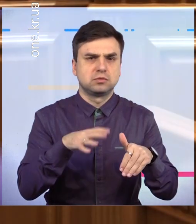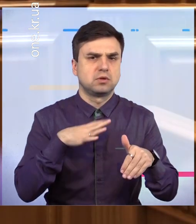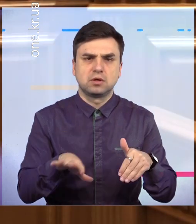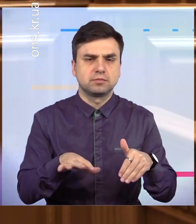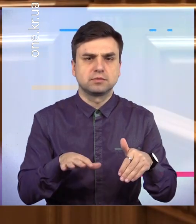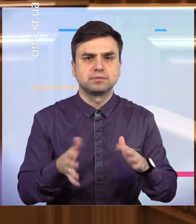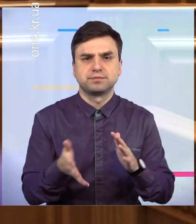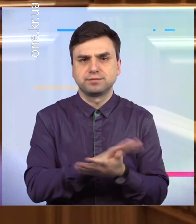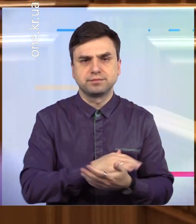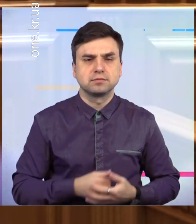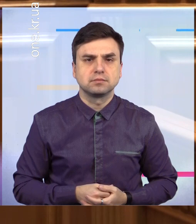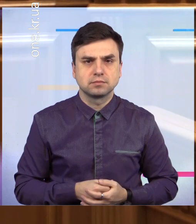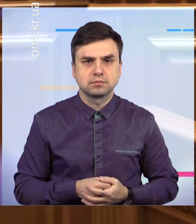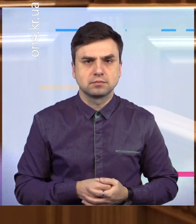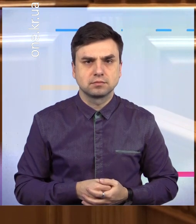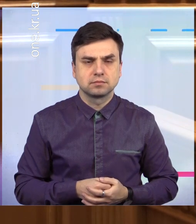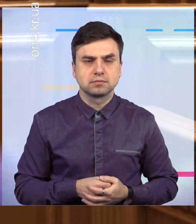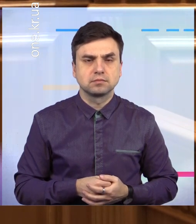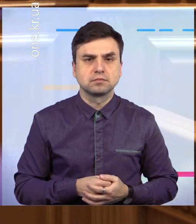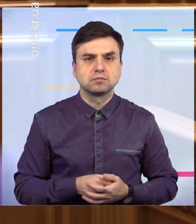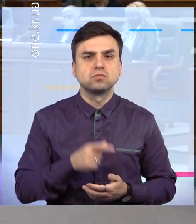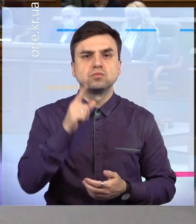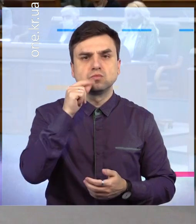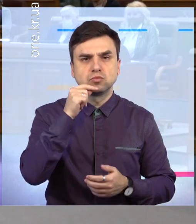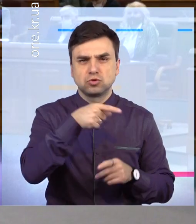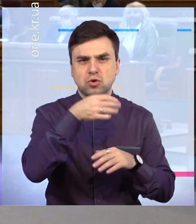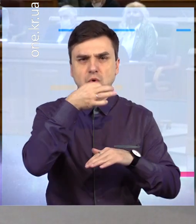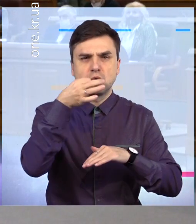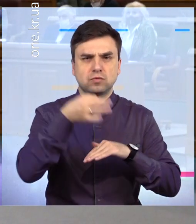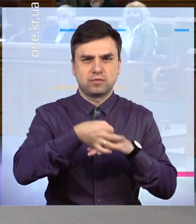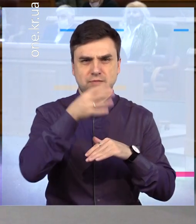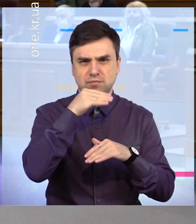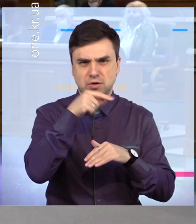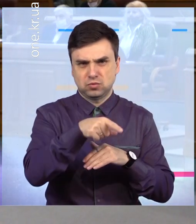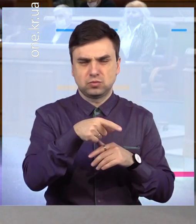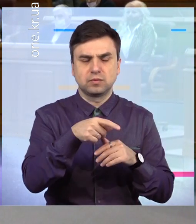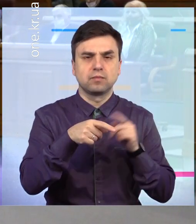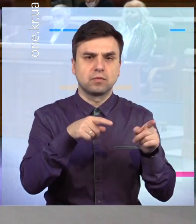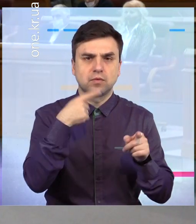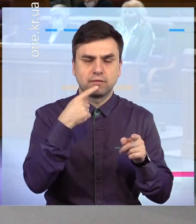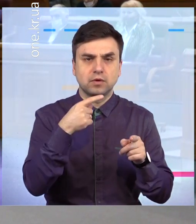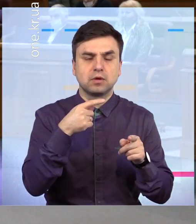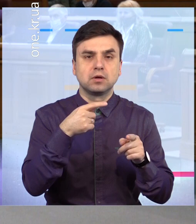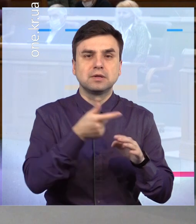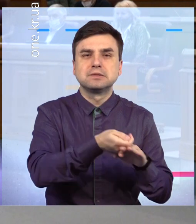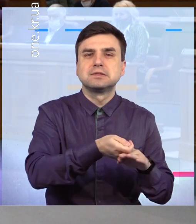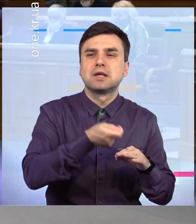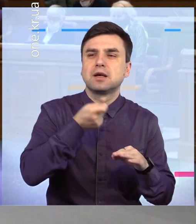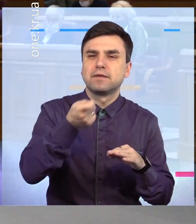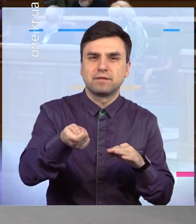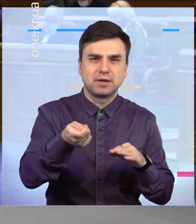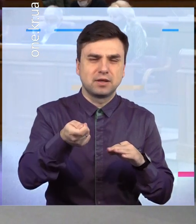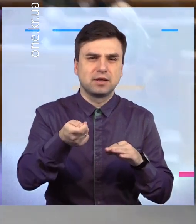Голова Кривоїзької спілки власників пасажирського автотранспорту підкреслив, петиція про заборону підвищення тарифів на проїзд у маршрутках лежить суто